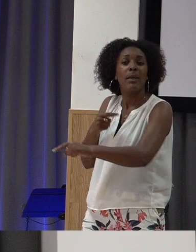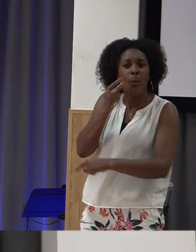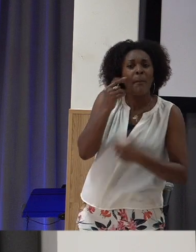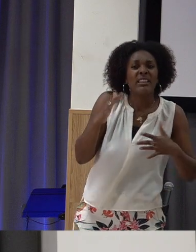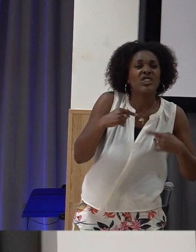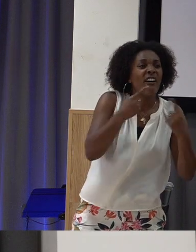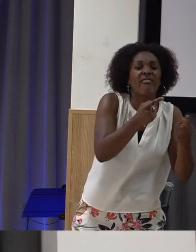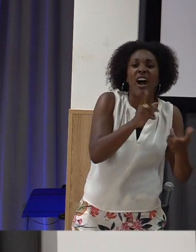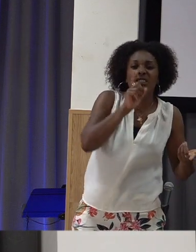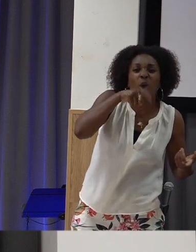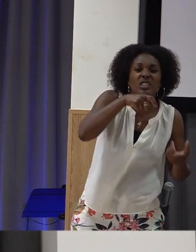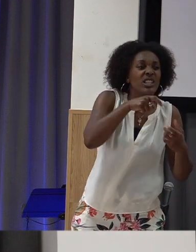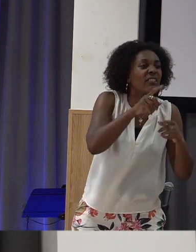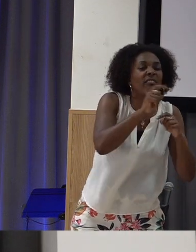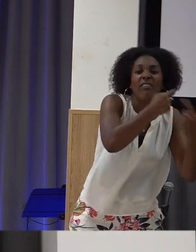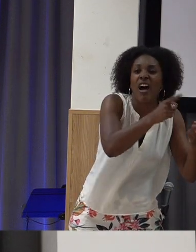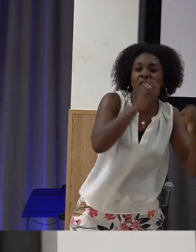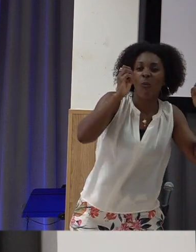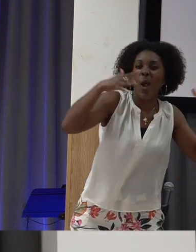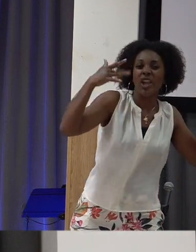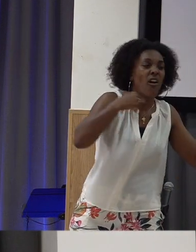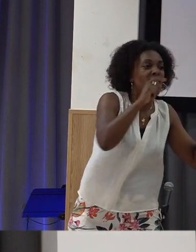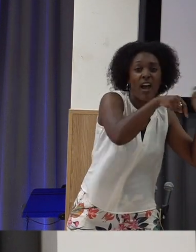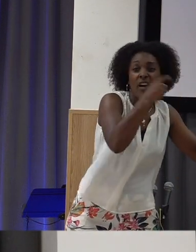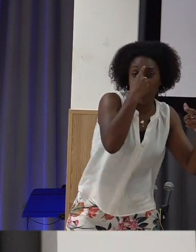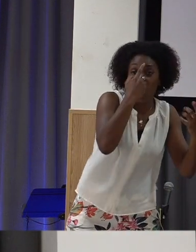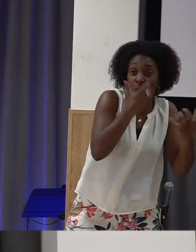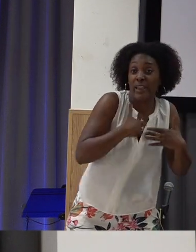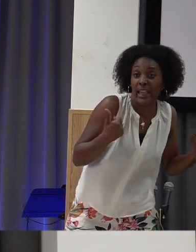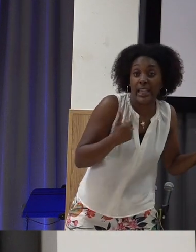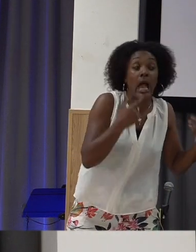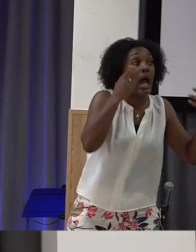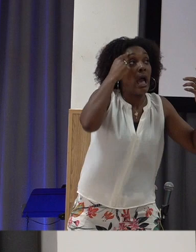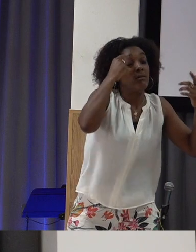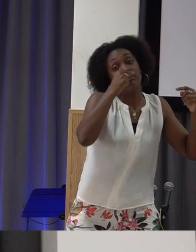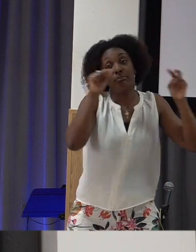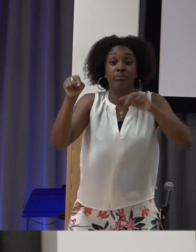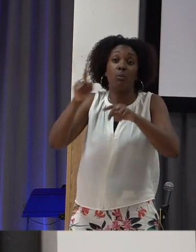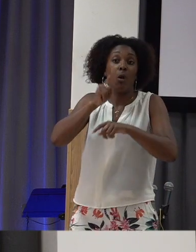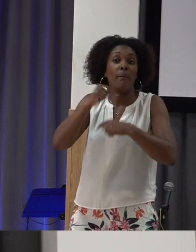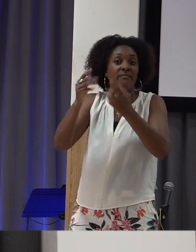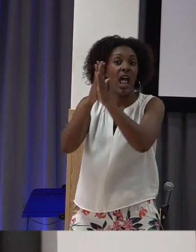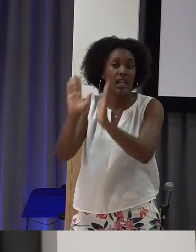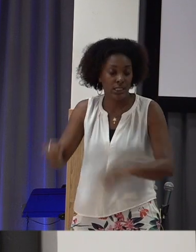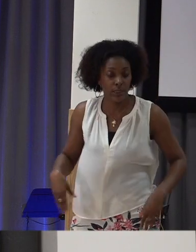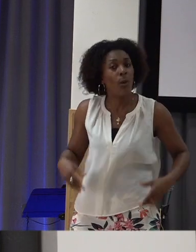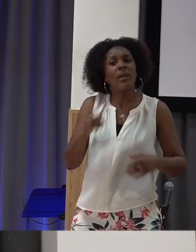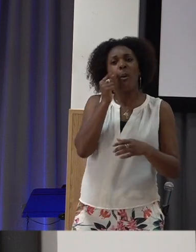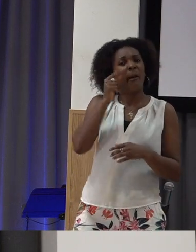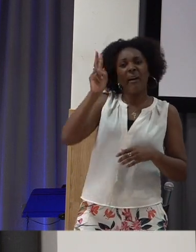et il n'y avait plus d'argent dans la maison. Donc, il s'est retourné vers Dieu, un peu à cause de ça, je pense. Mais il croyait en